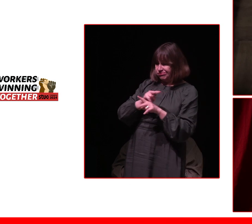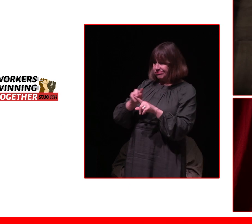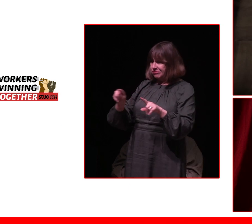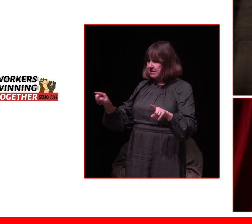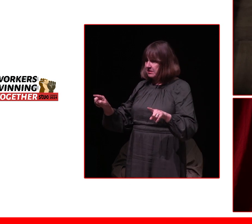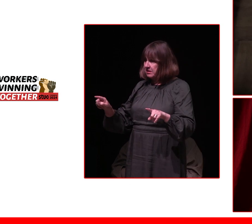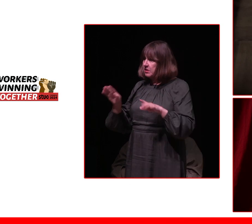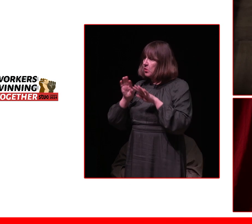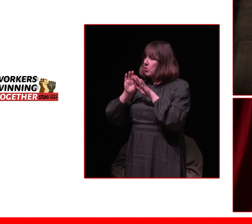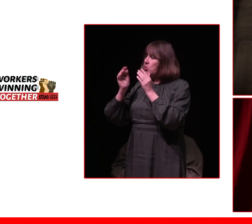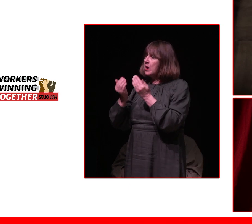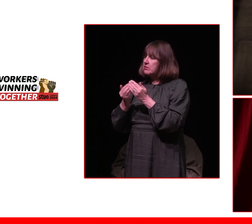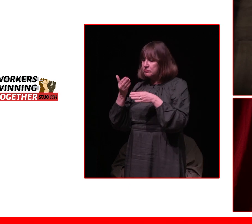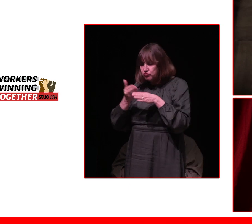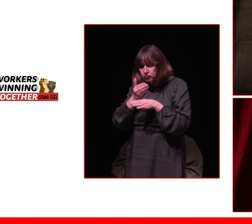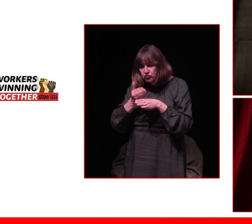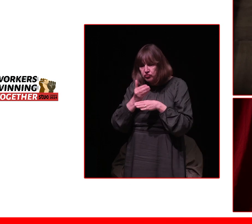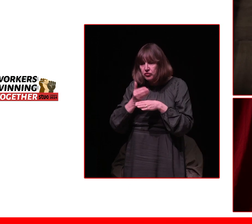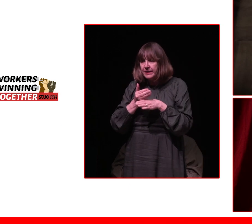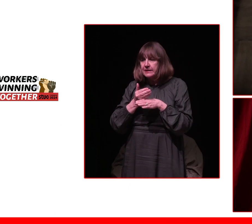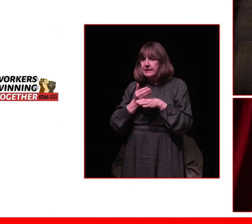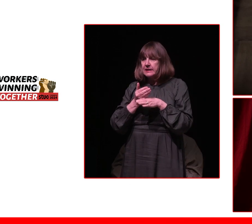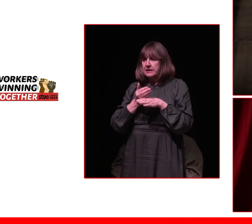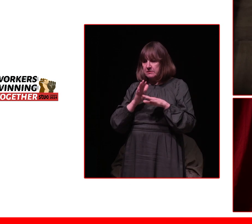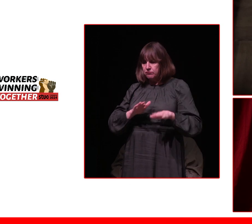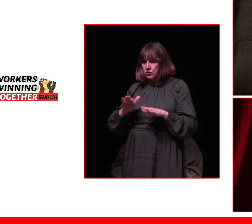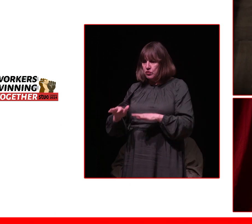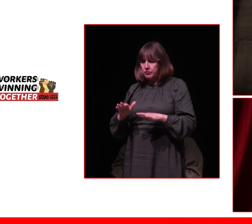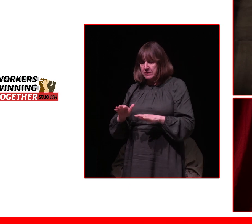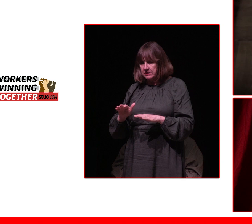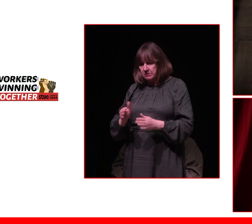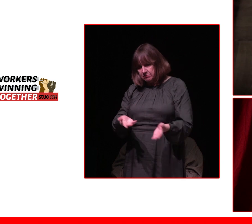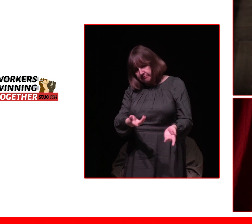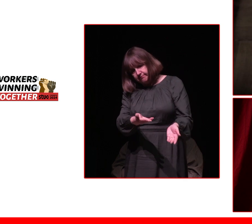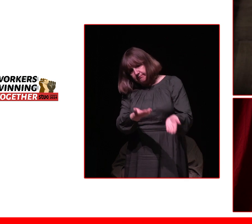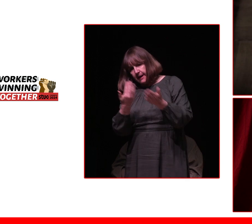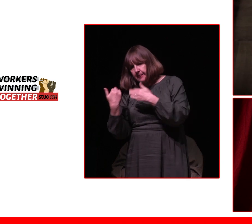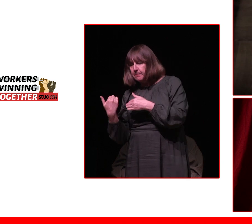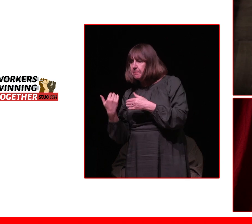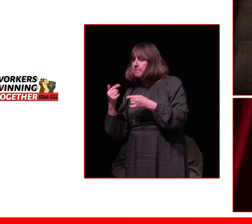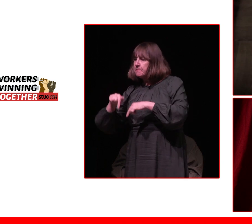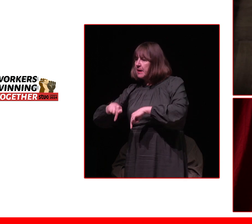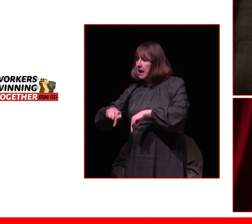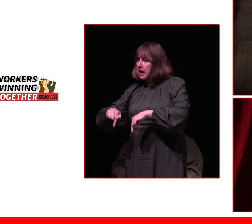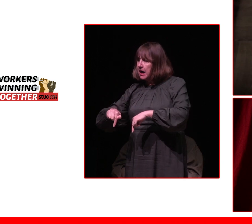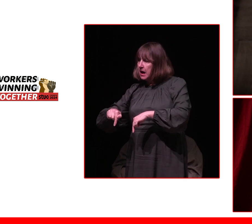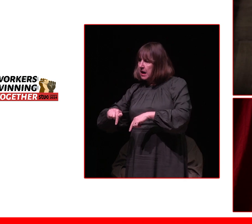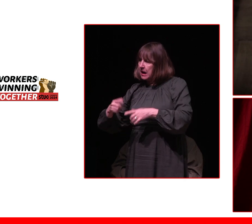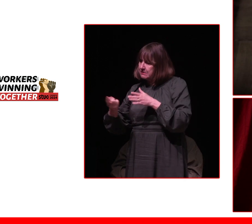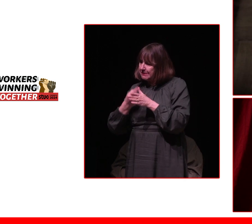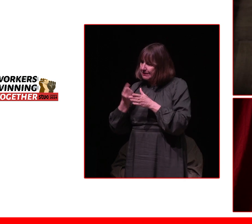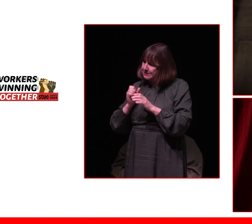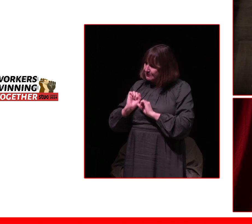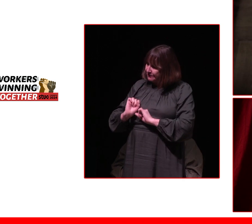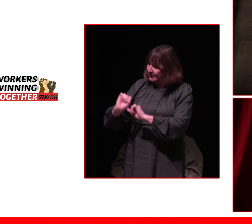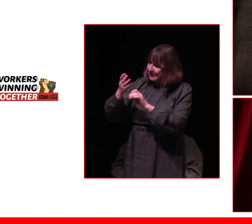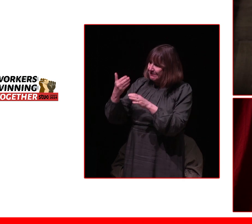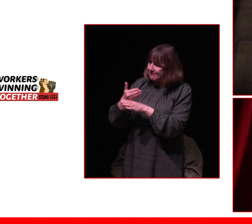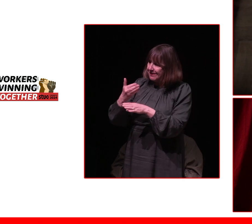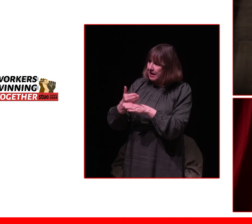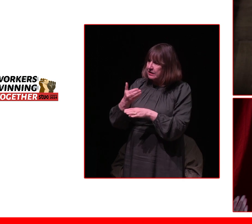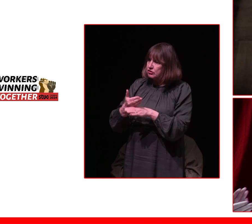Trade Movement to challenge these crimes and bring them back to make them accountable for their actions.